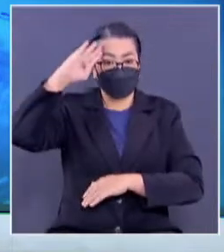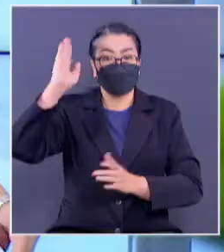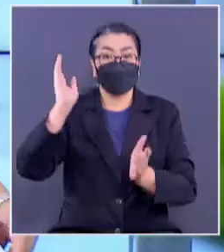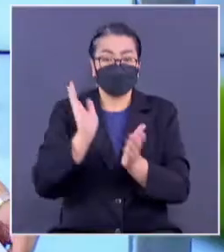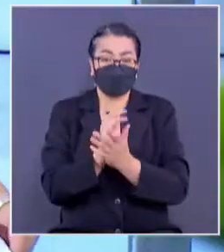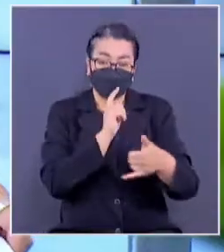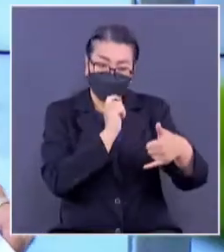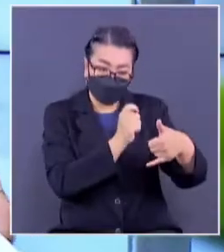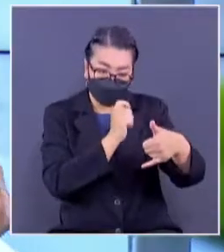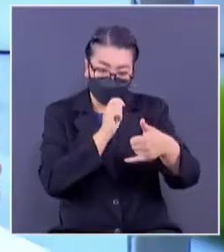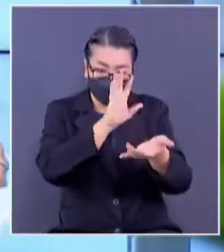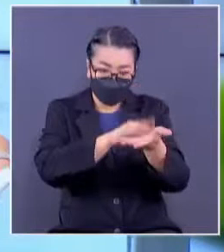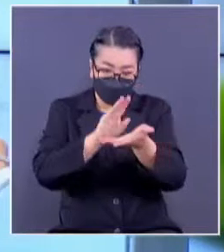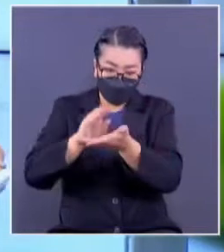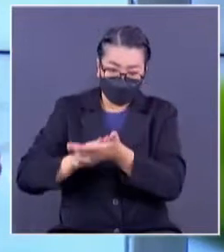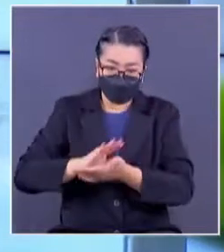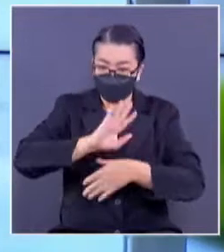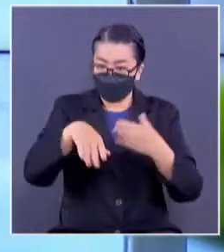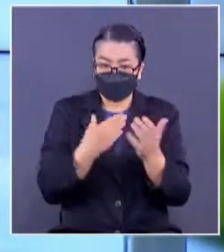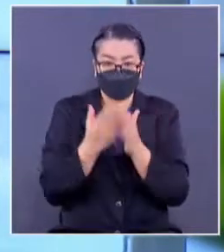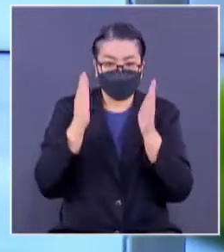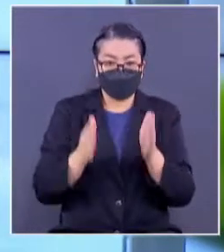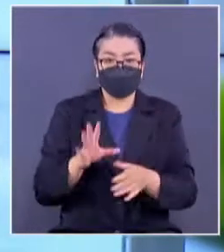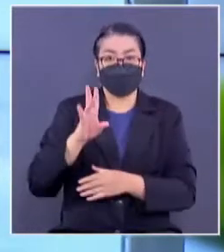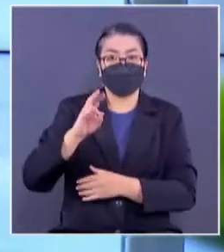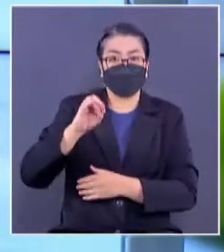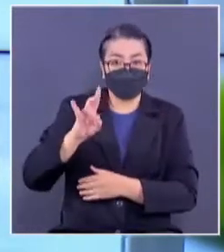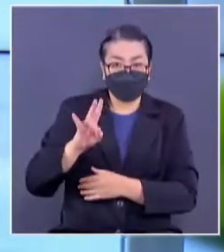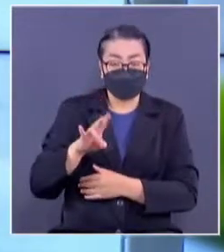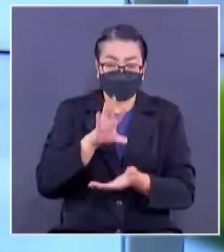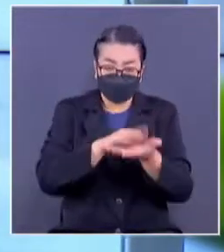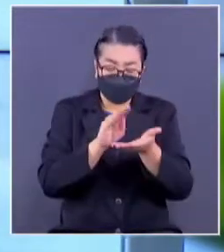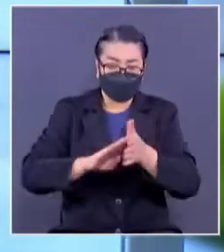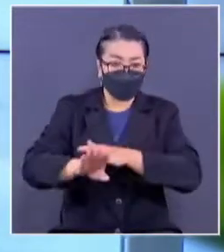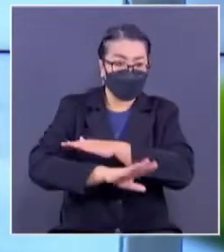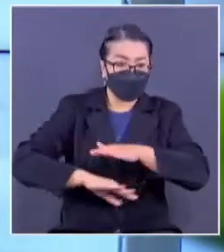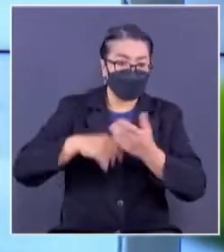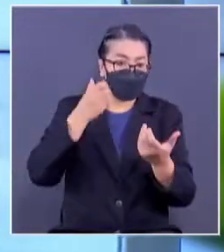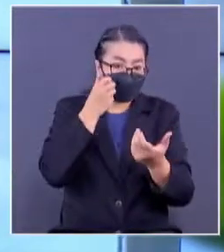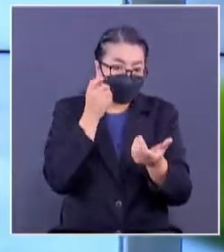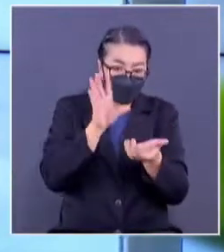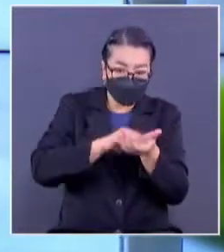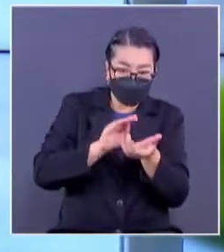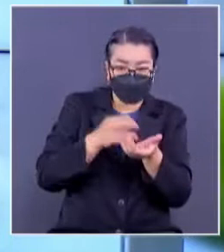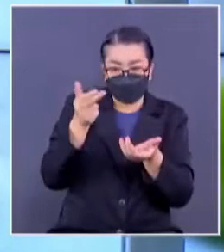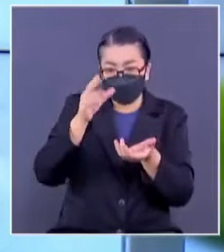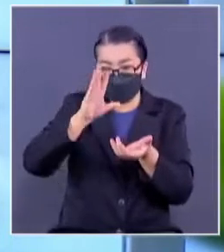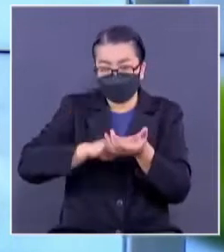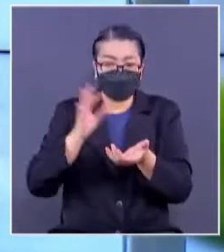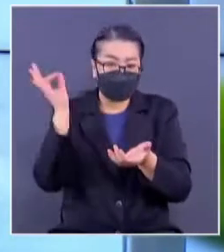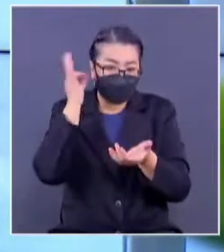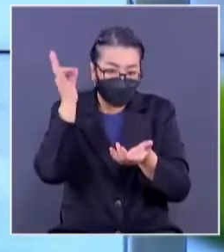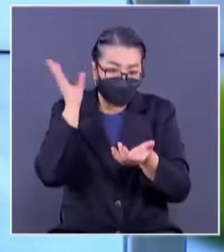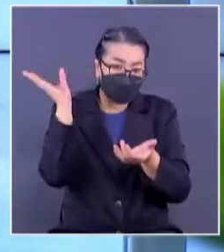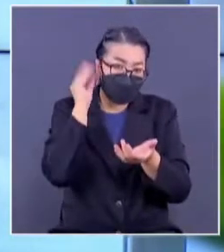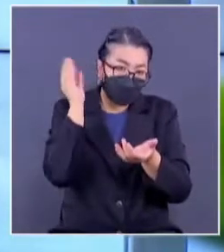สอบปากคำพยานไปแล้ว77ปากแล้วก็ได้มีการทบทวนหลักฐานทางอิเล็กทรอนิกส์ทั้งภาพคลิปวิดีโอต่างๆนะคะที่มีคนส่ง